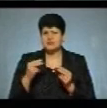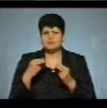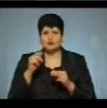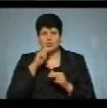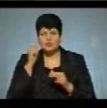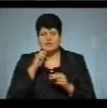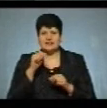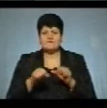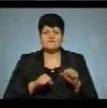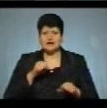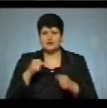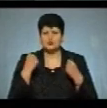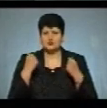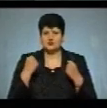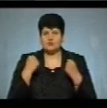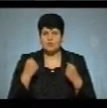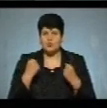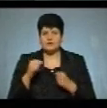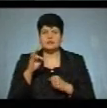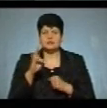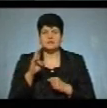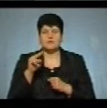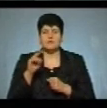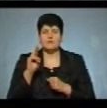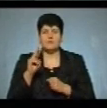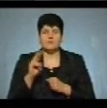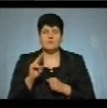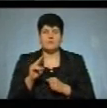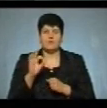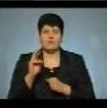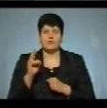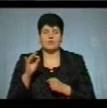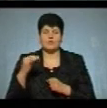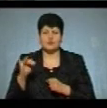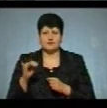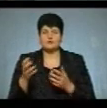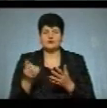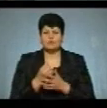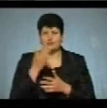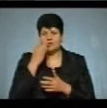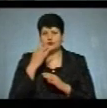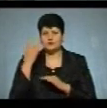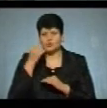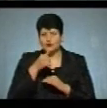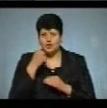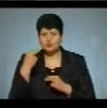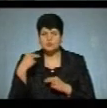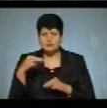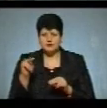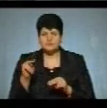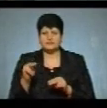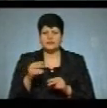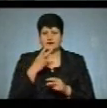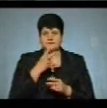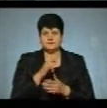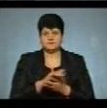України з велоспорту на Тернопільщині Назар Покойовий. Чемпіонство він здобув влітку минулого року. Про нього у матеріалі